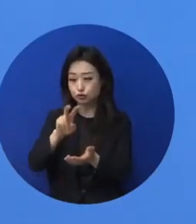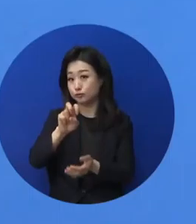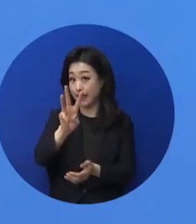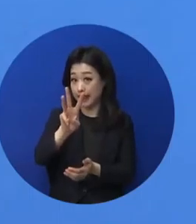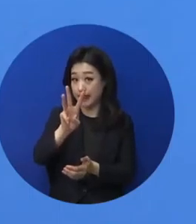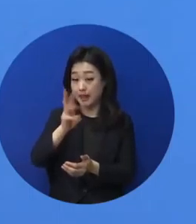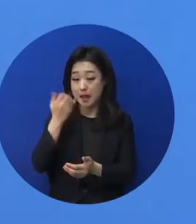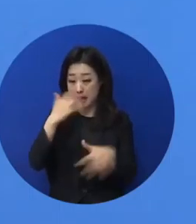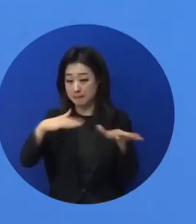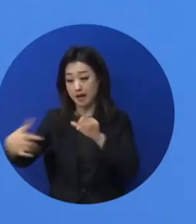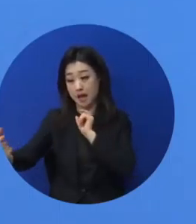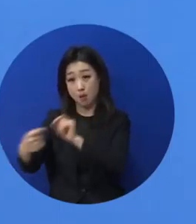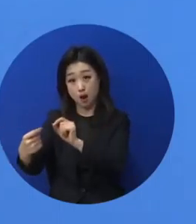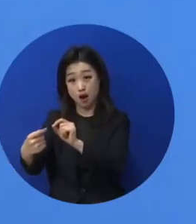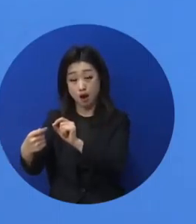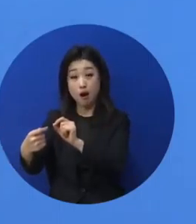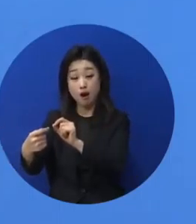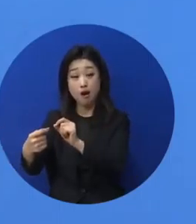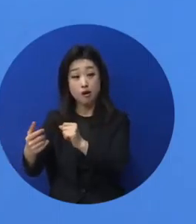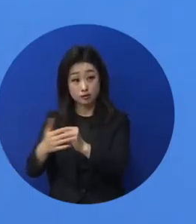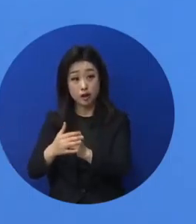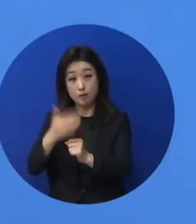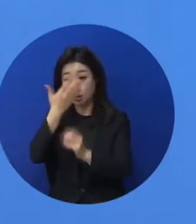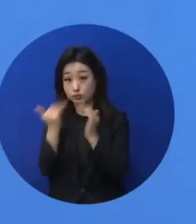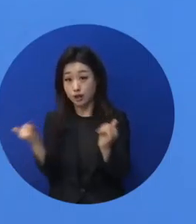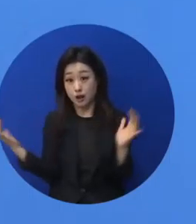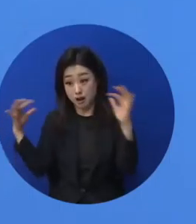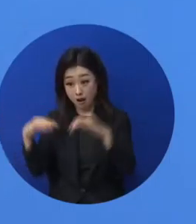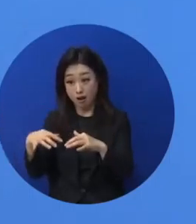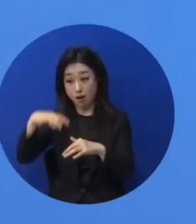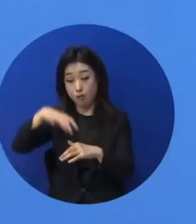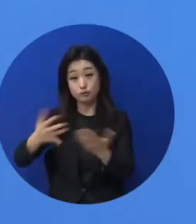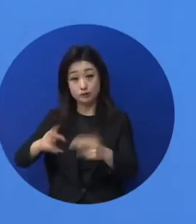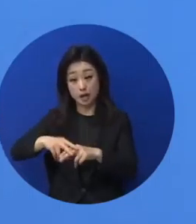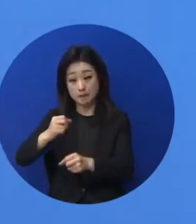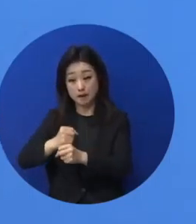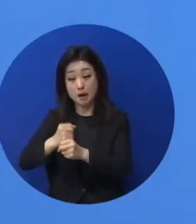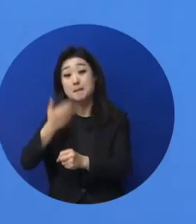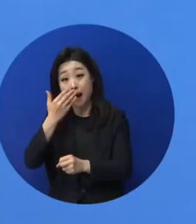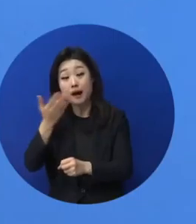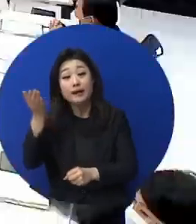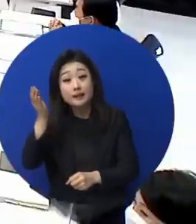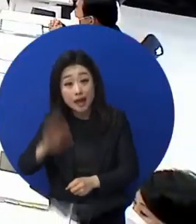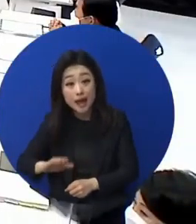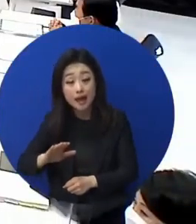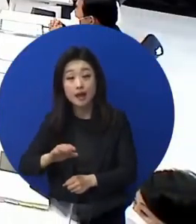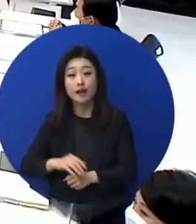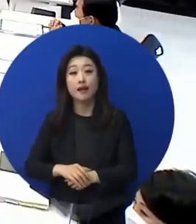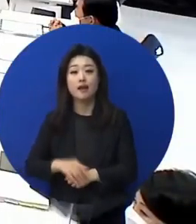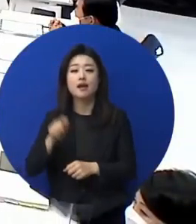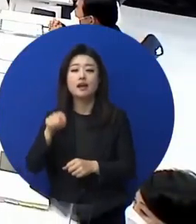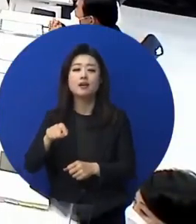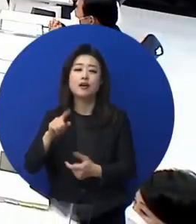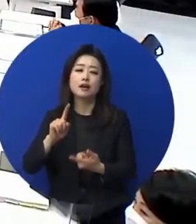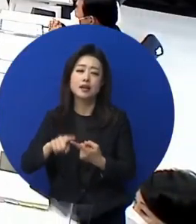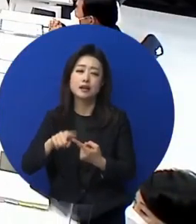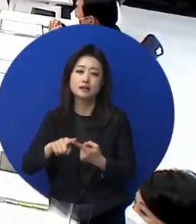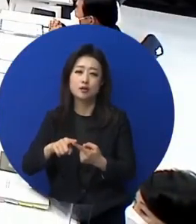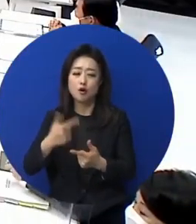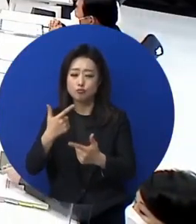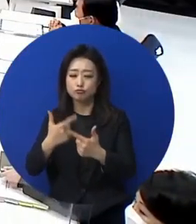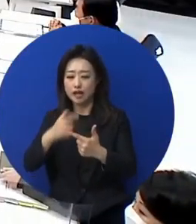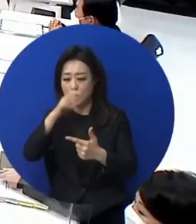천혜의 환경을 가지고 있습니다. 얼마든지 올 수 있는 좋은 환경입니다. 그런데 그렇게 이 좋은 환경을 제대로 활용을 하지